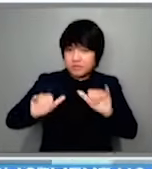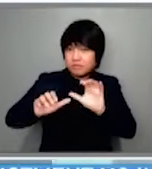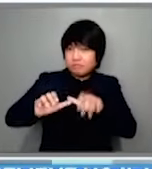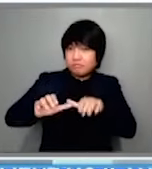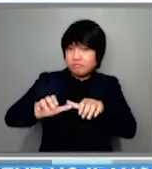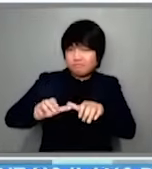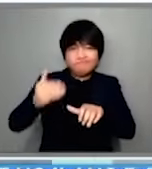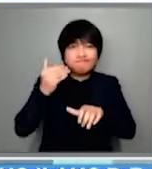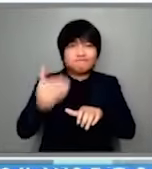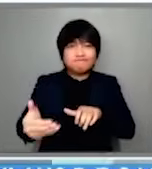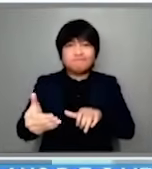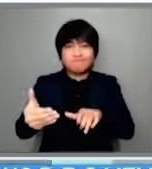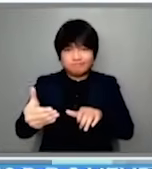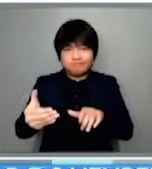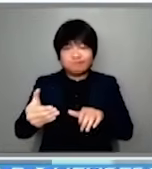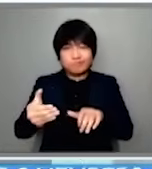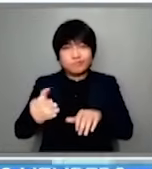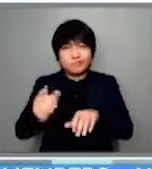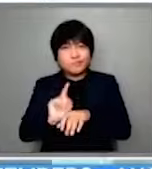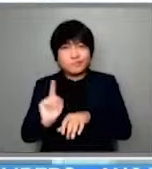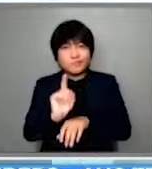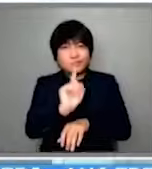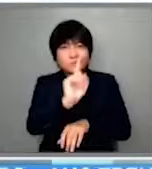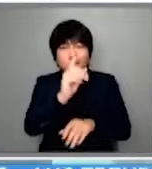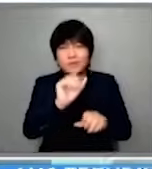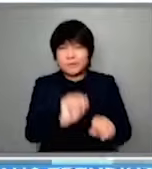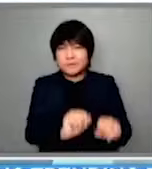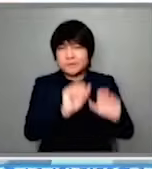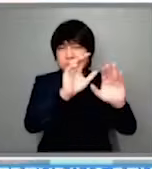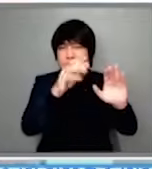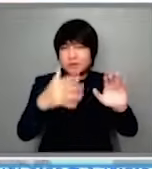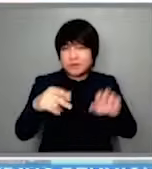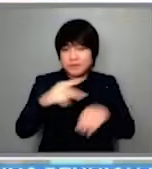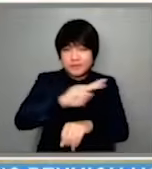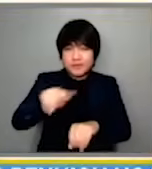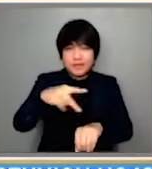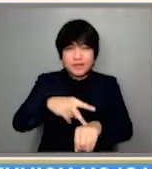sa Pilipinas. Ang mainit na balitang wow, hatid ni Oscar Oida.